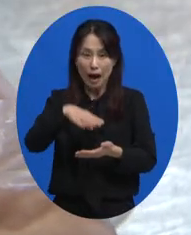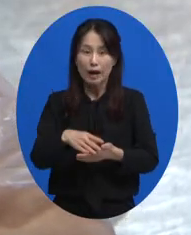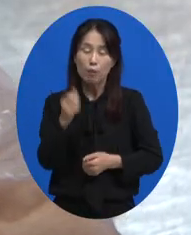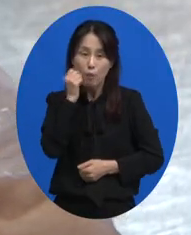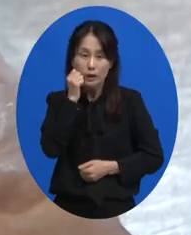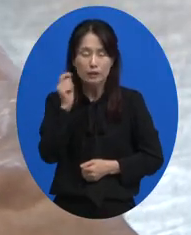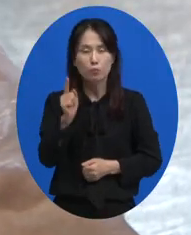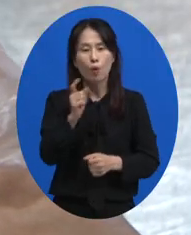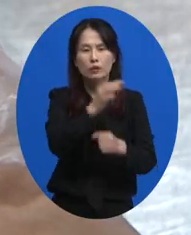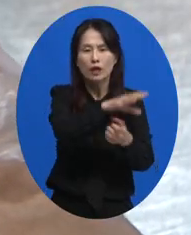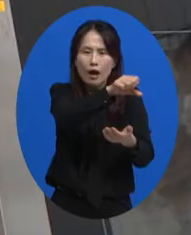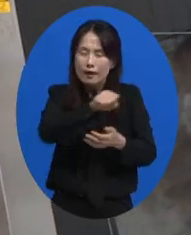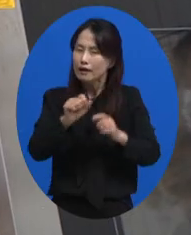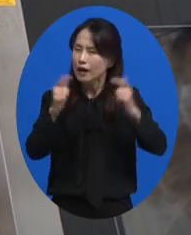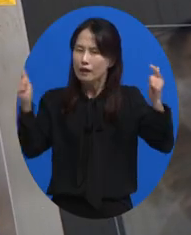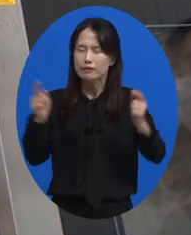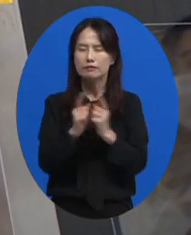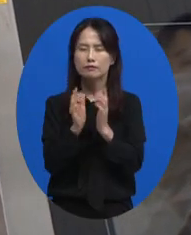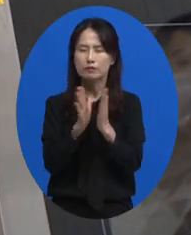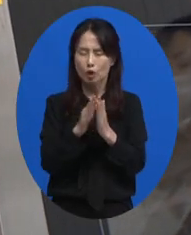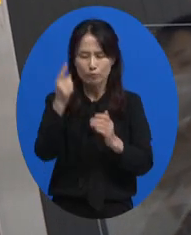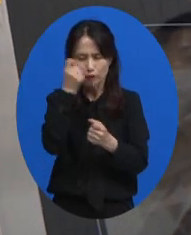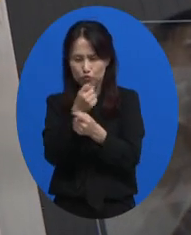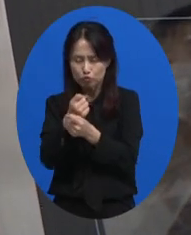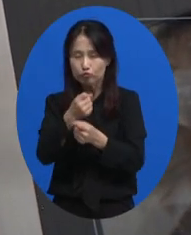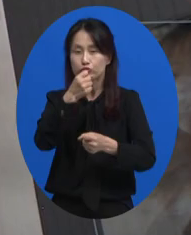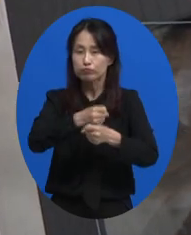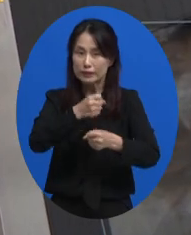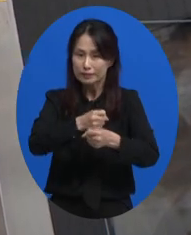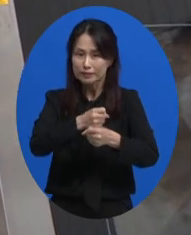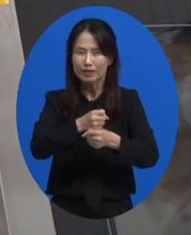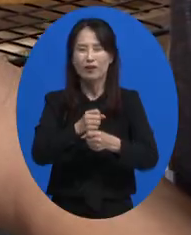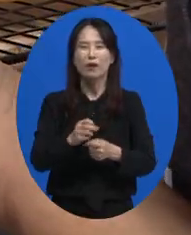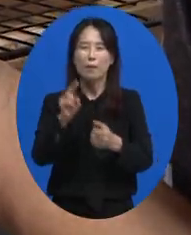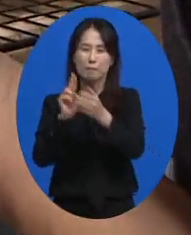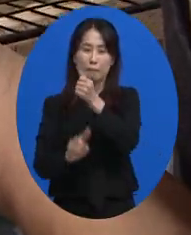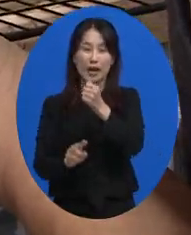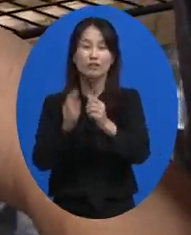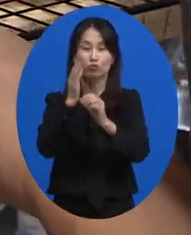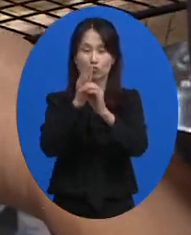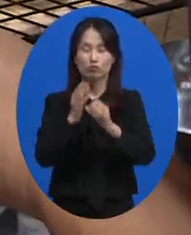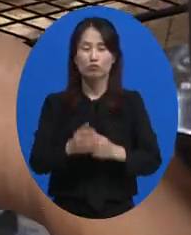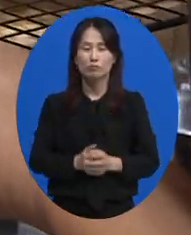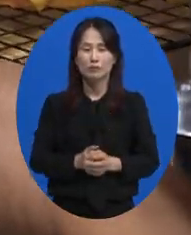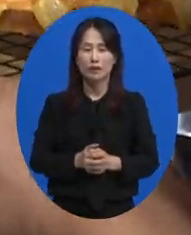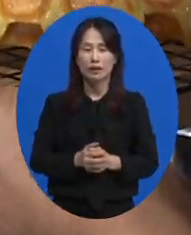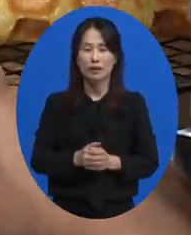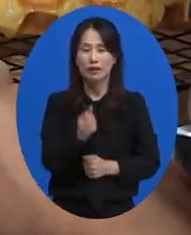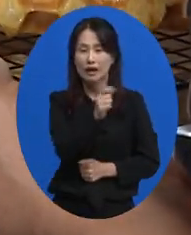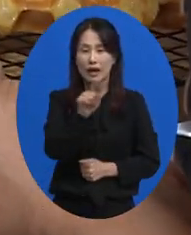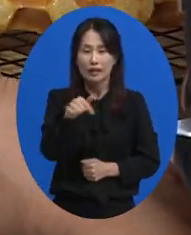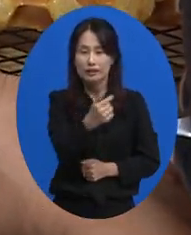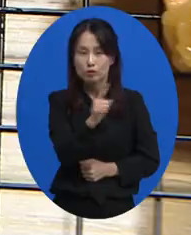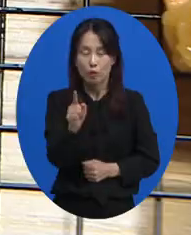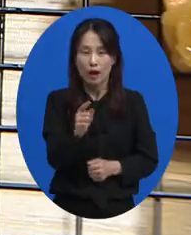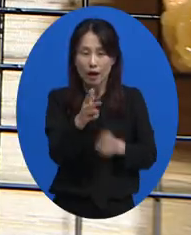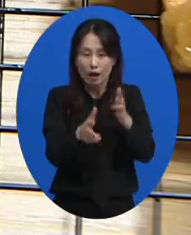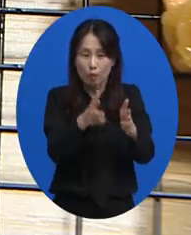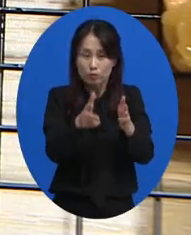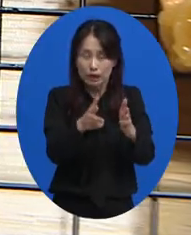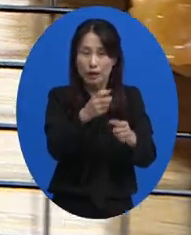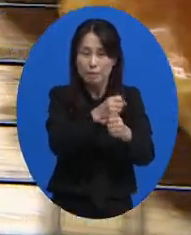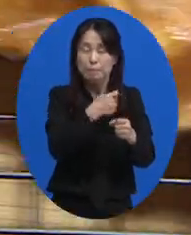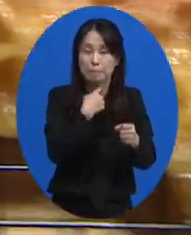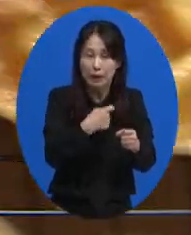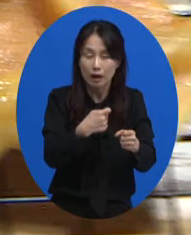쿠키는 기성품이 아닌 이 카페만의 신메뉴를 연구 개발해 가면서 손수 만들어 팝니다. 항과 제조